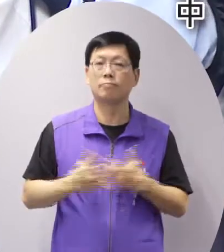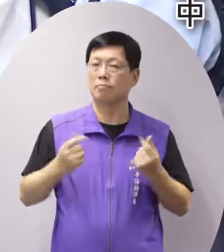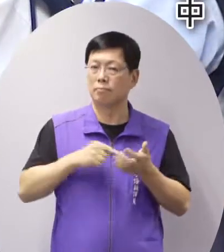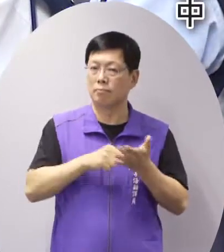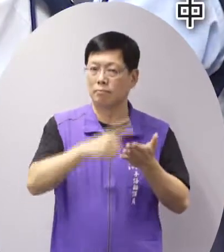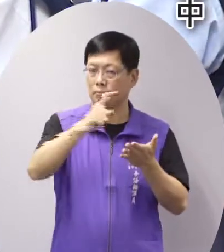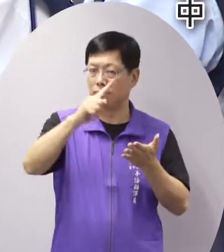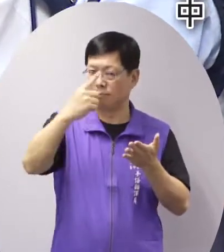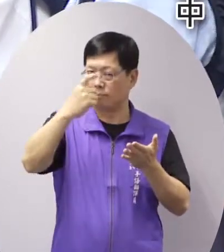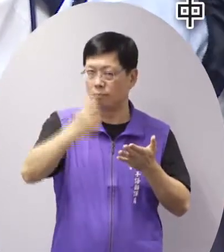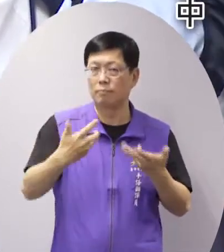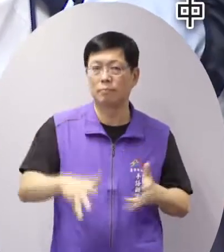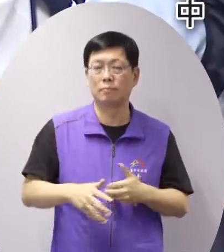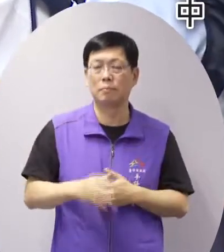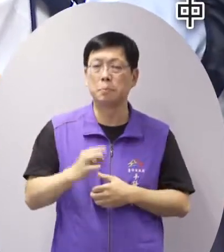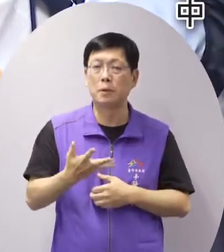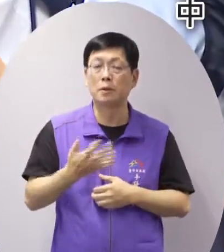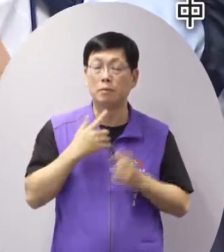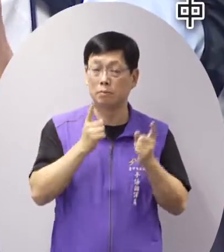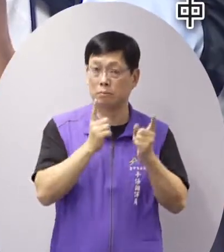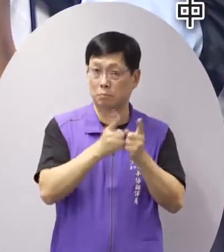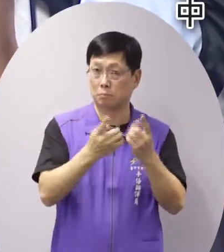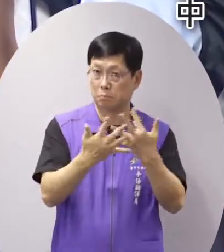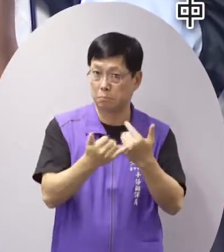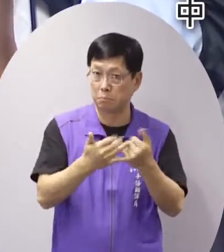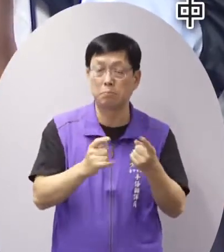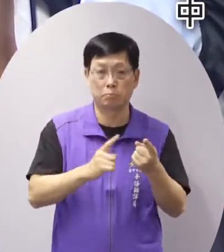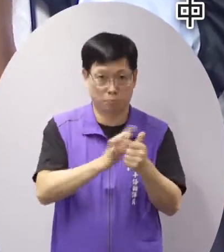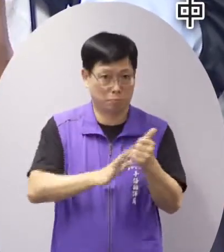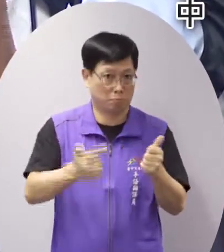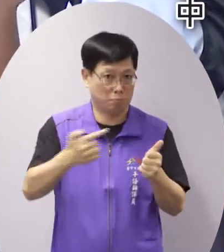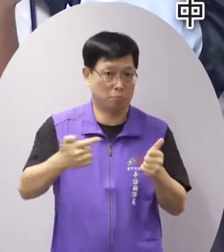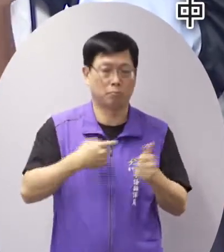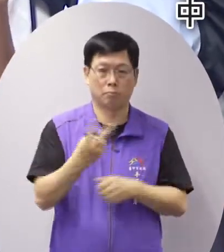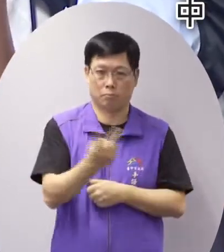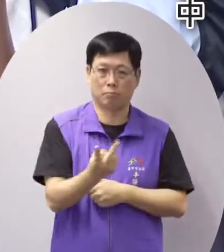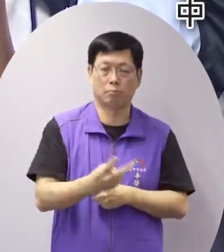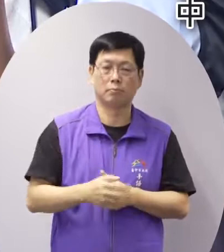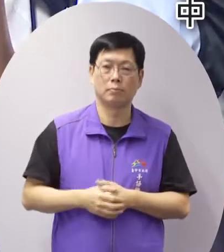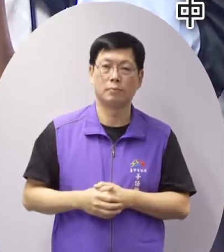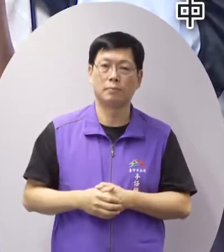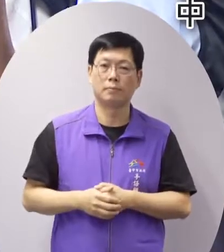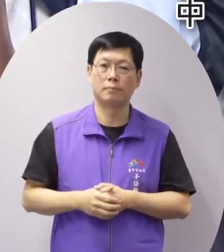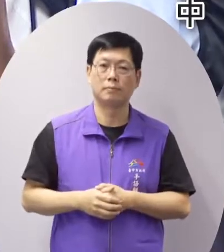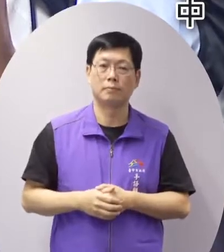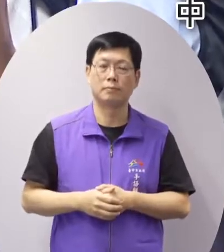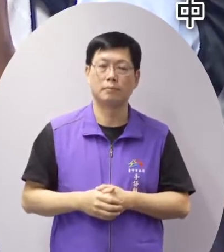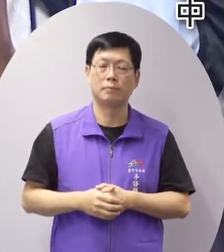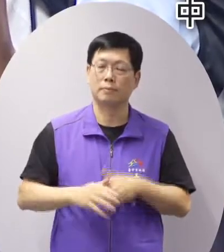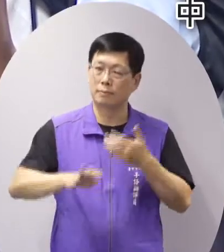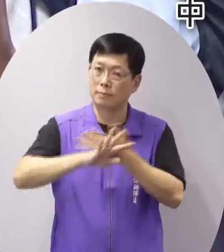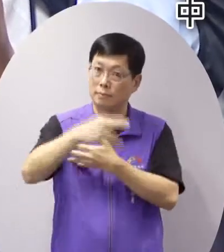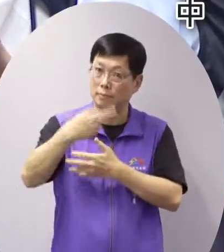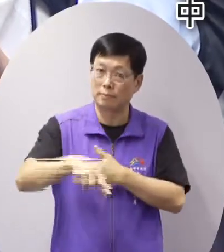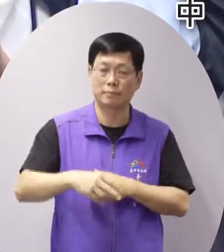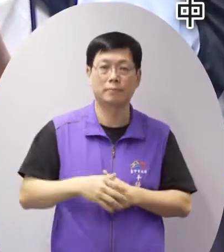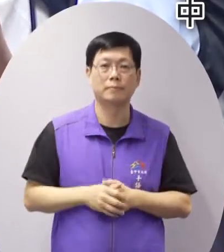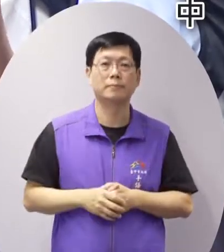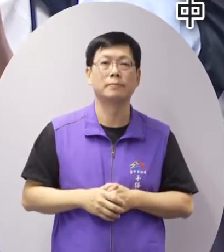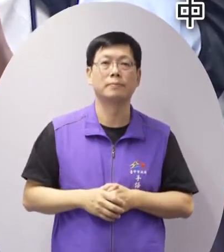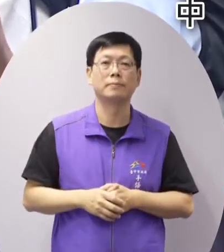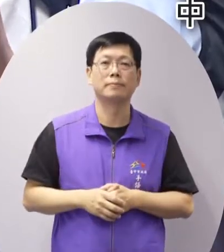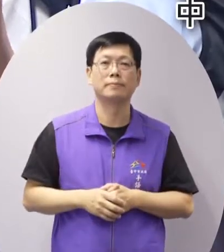也编了1亿多经费，因为对学生有最直接影响的这个两项哈，那另外就是有关，